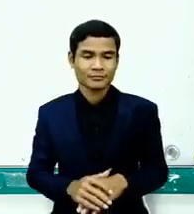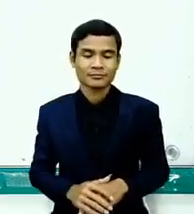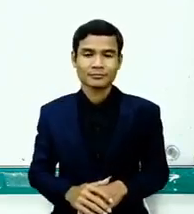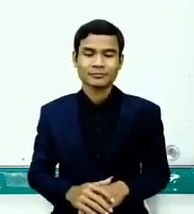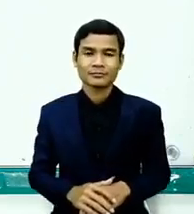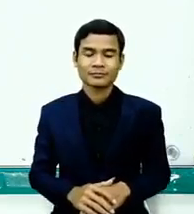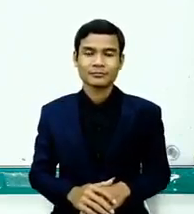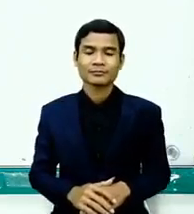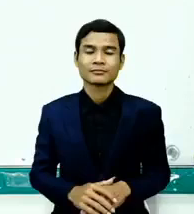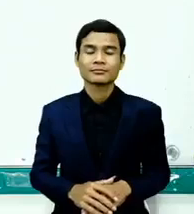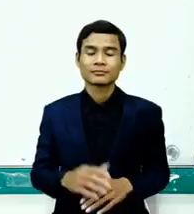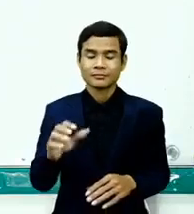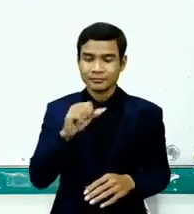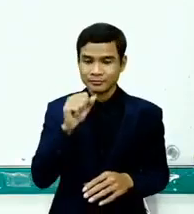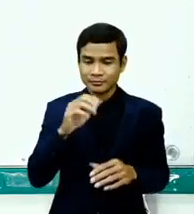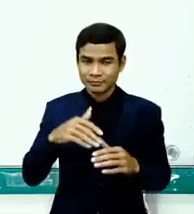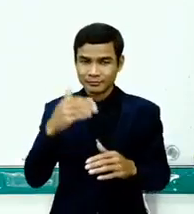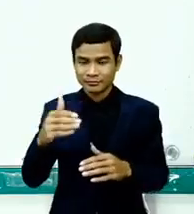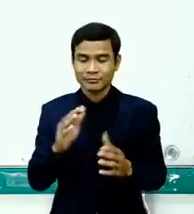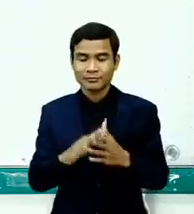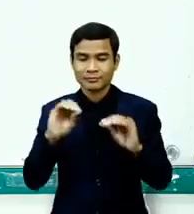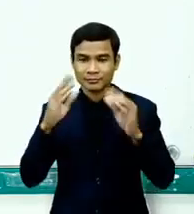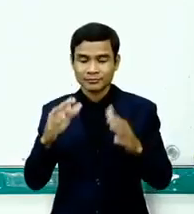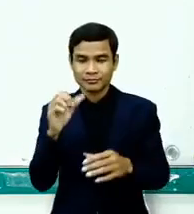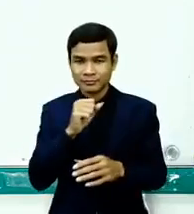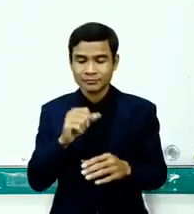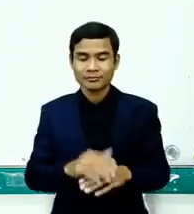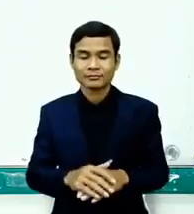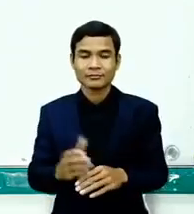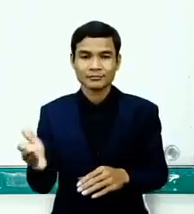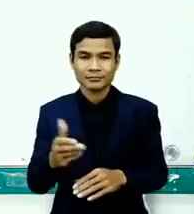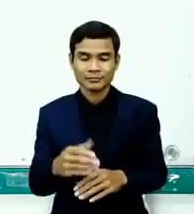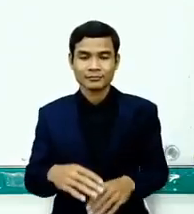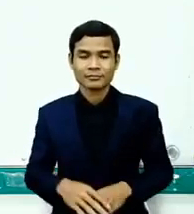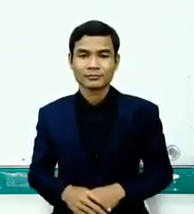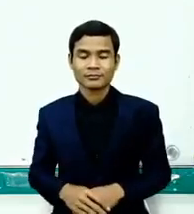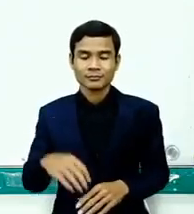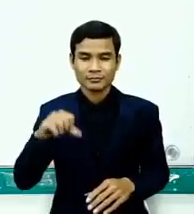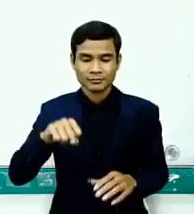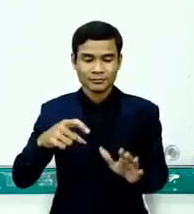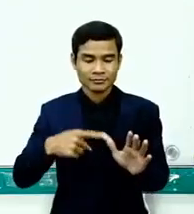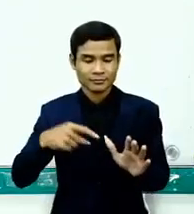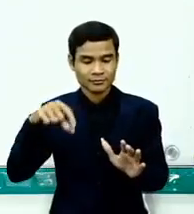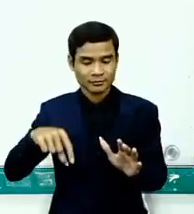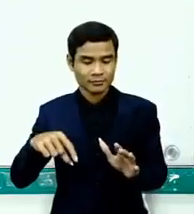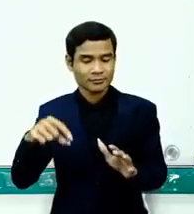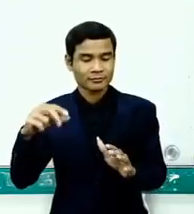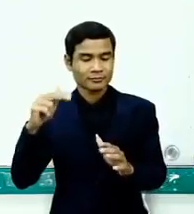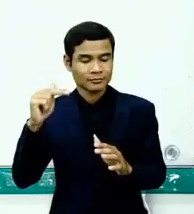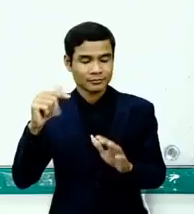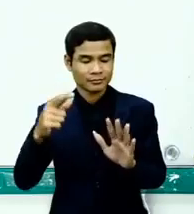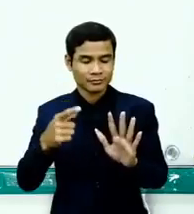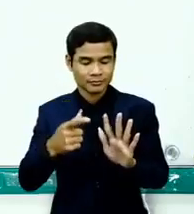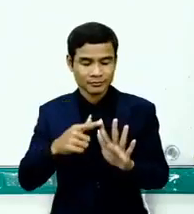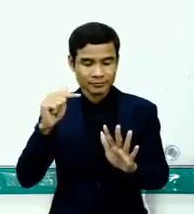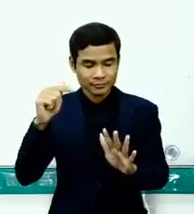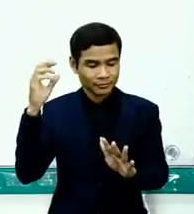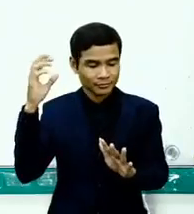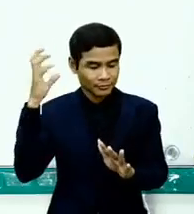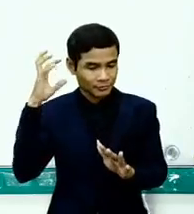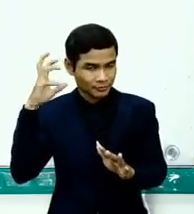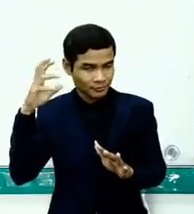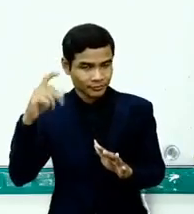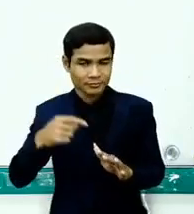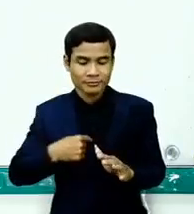អ្នកគ្រូចានៅពេលក្រោយតោះអញ្ចឹងអ្នកគ្រូច្រៀងចាតាក់ទិញនឹងនឹង